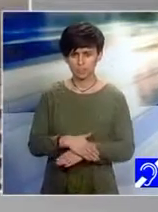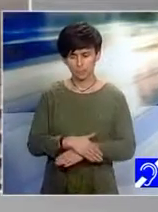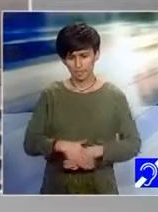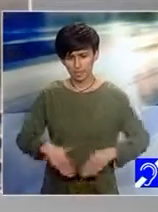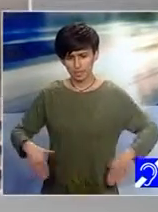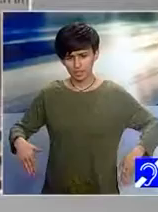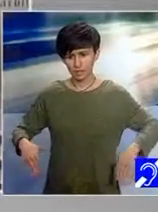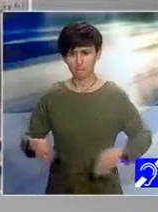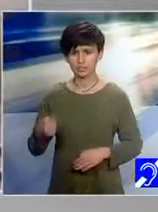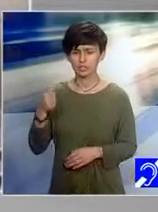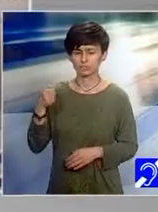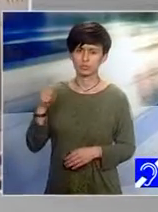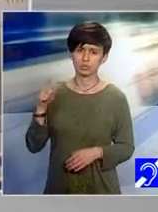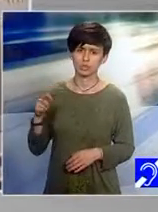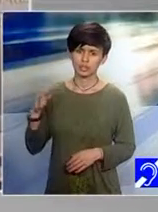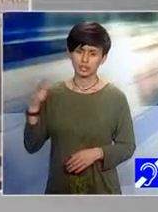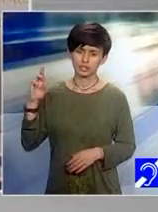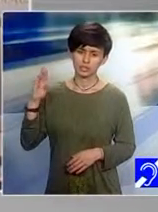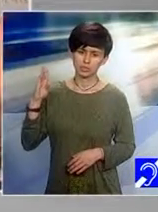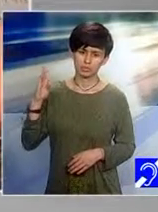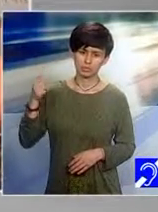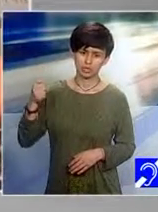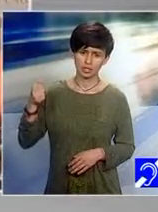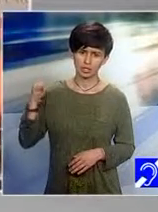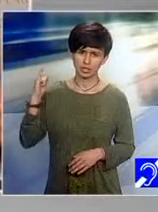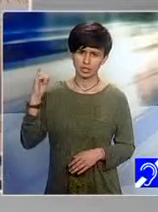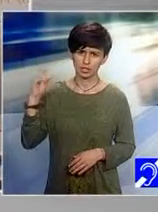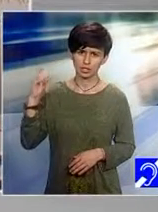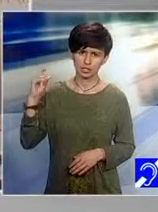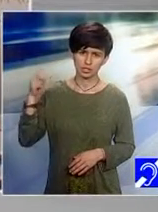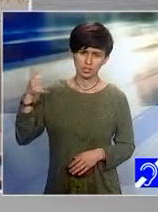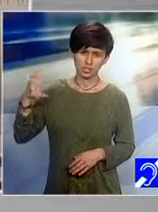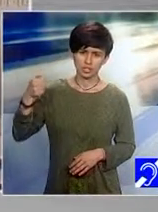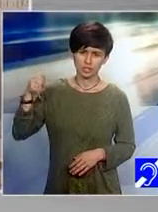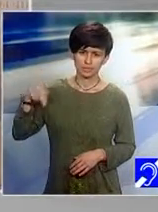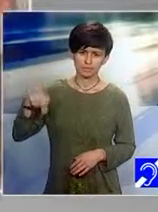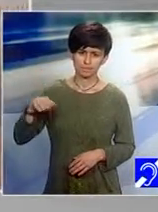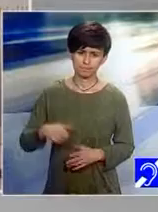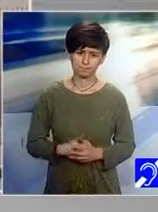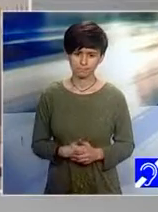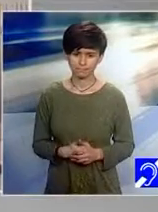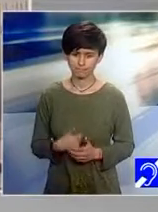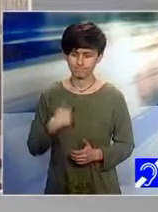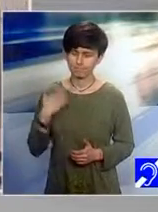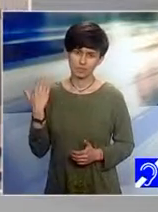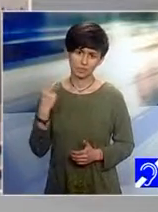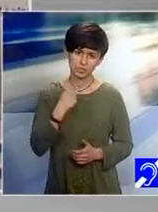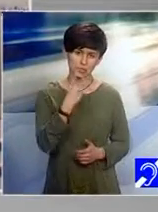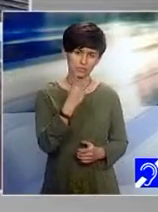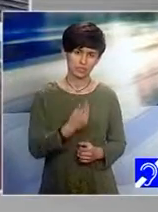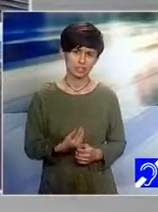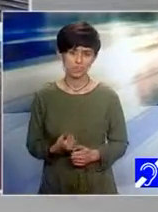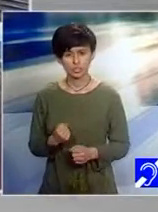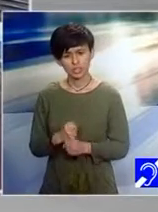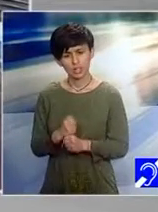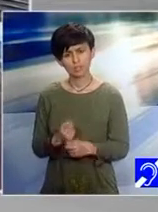o zonă tampon, Nagorno-Karabakh, zonă tampon între Azerbaidjan și Armenia. Ei, am fost acolo, am realizat mai multe filme. Pe